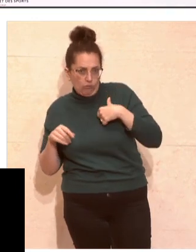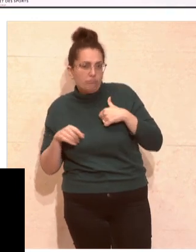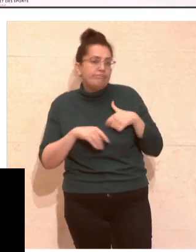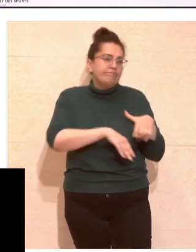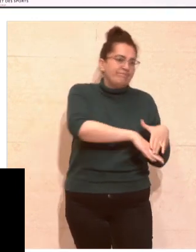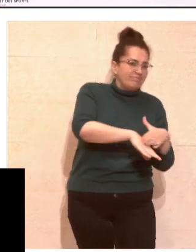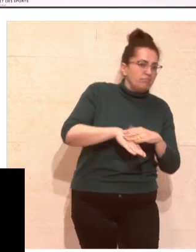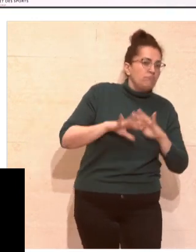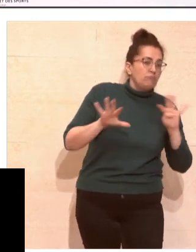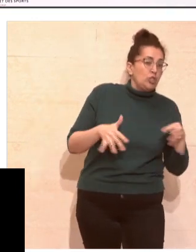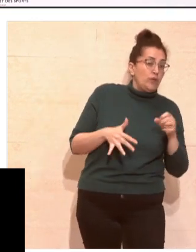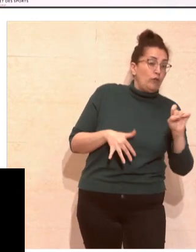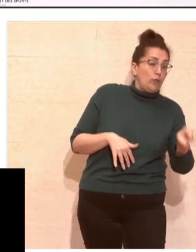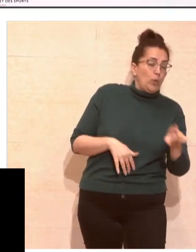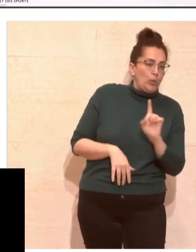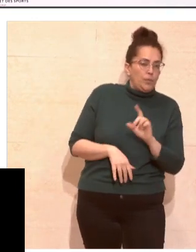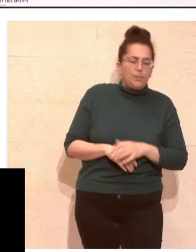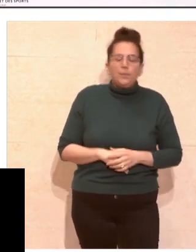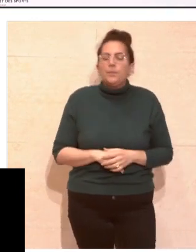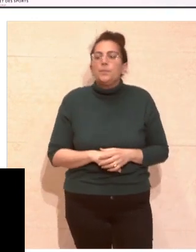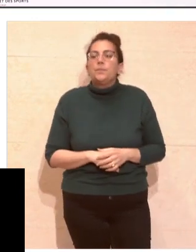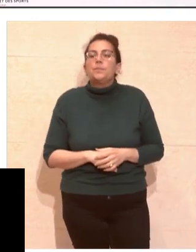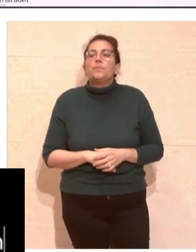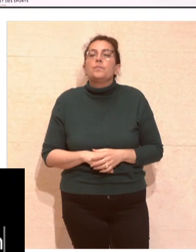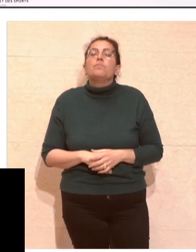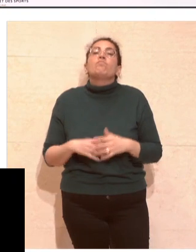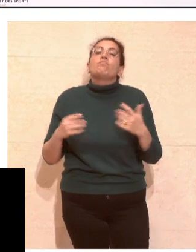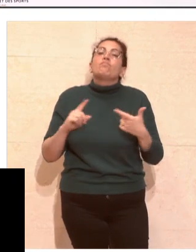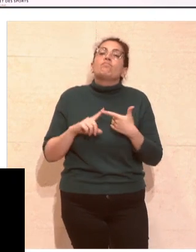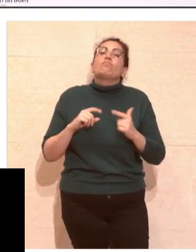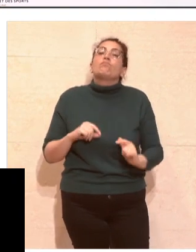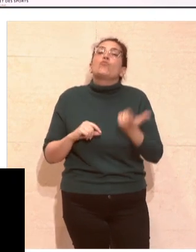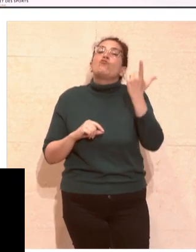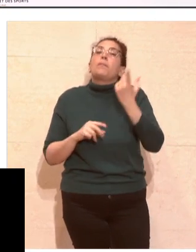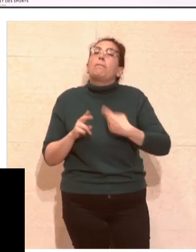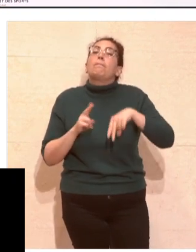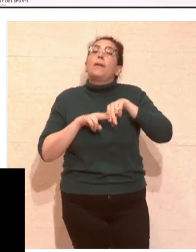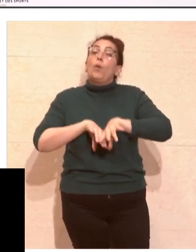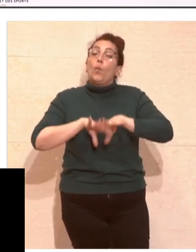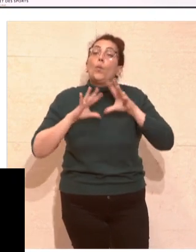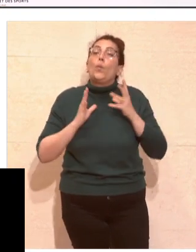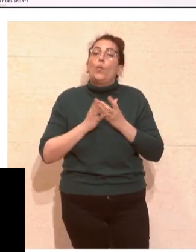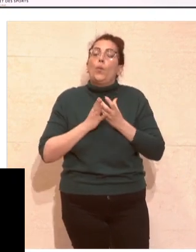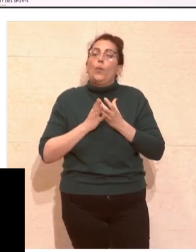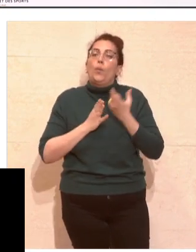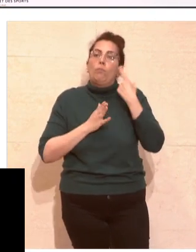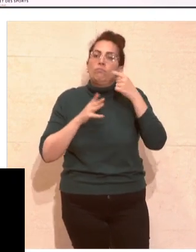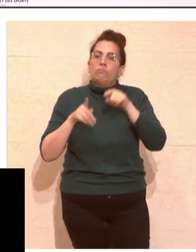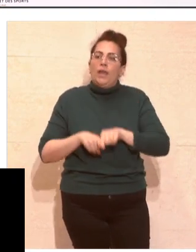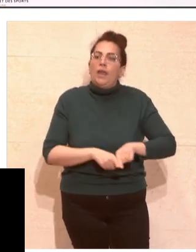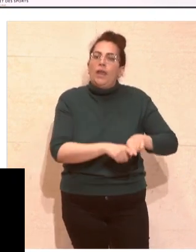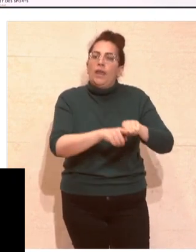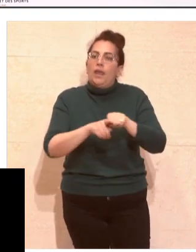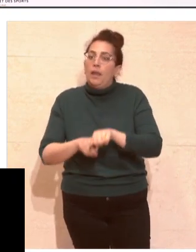recommandées. Donc ça, c'est le premier enseignement. Le deuxième enseignement de ces questionnaires, c'est qu'on retrouve les mêmes choses qu'on a